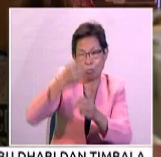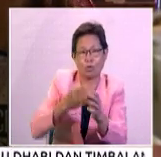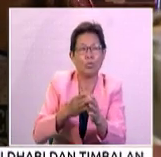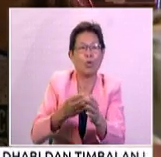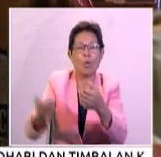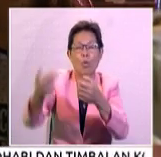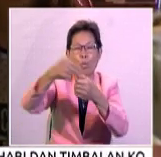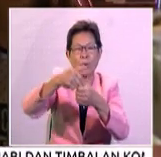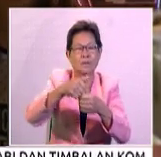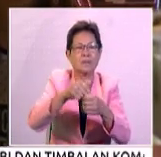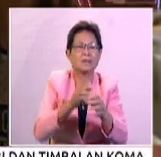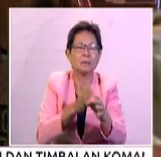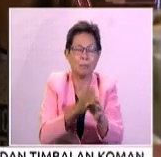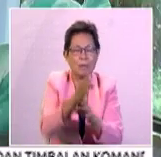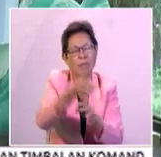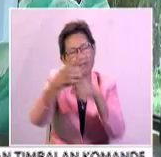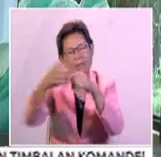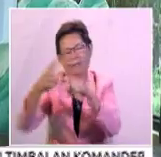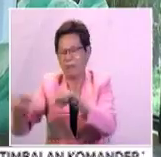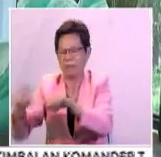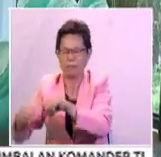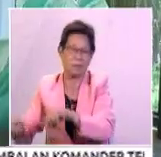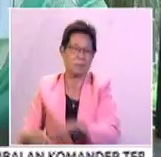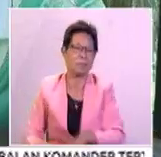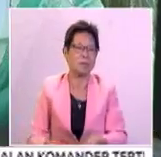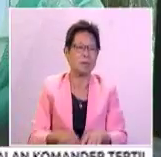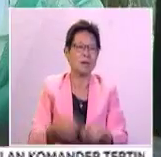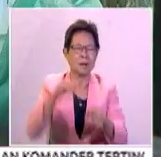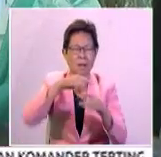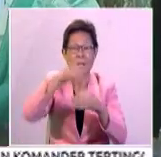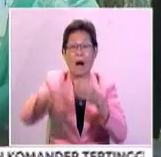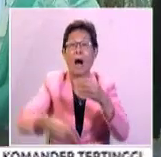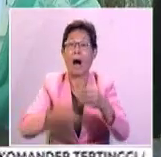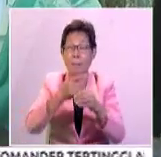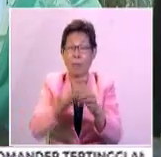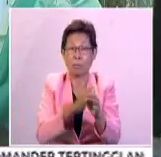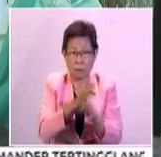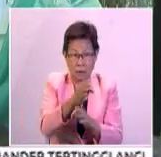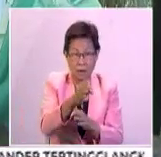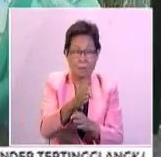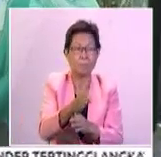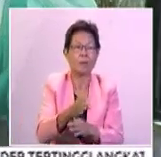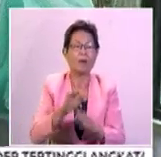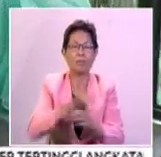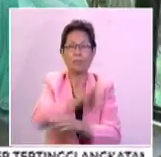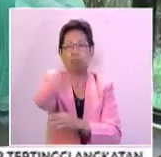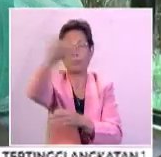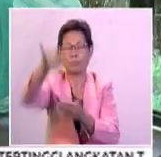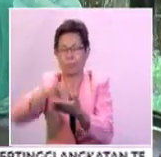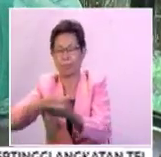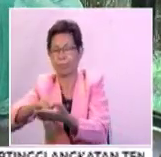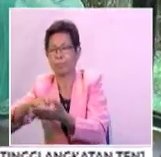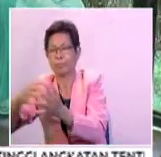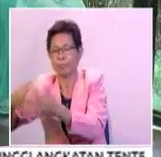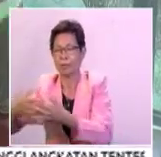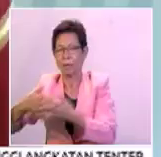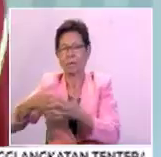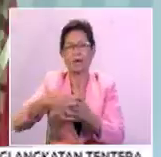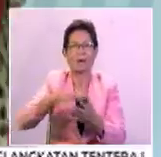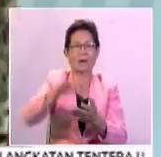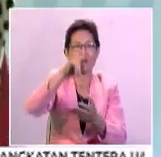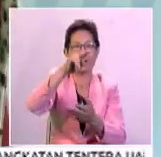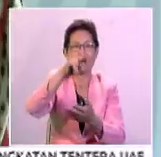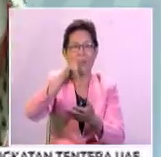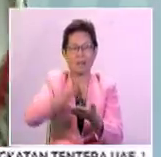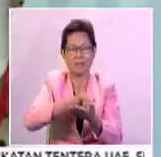daripada entertainment. Menyentuh soal kerjaya seni, Shah dan Awal akan terbang ke New York, Milan dan Paris bagi